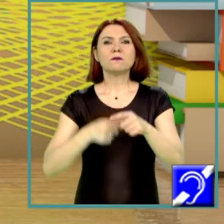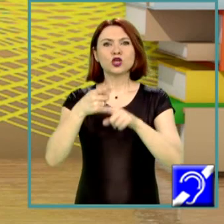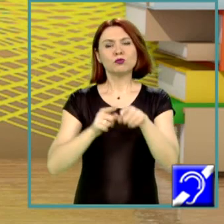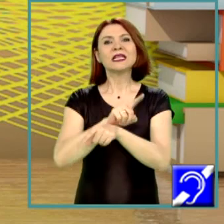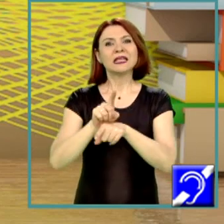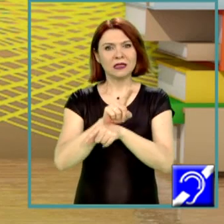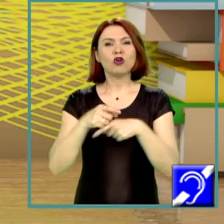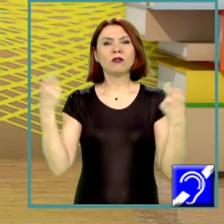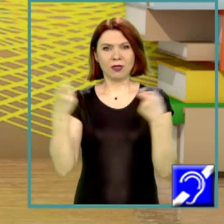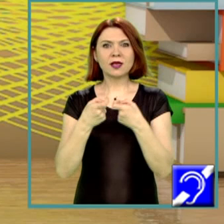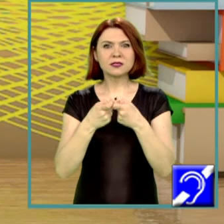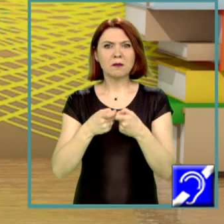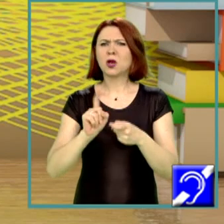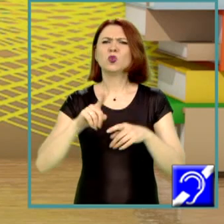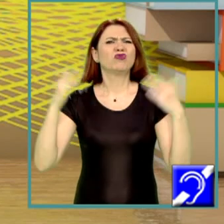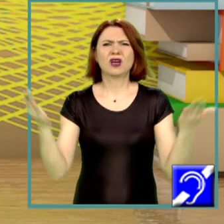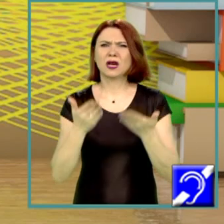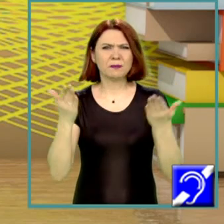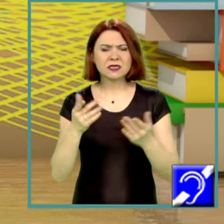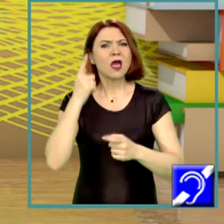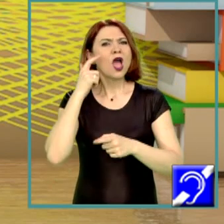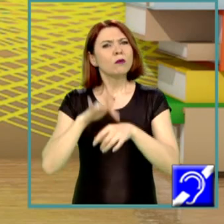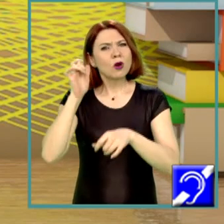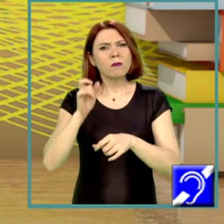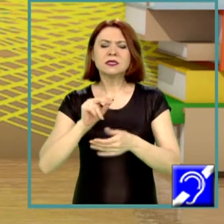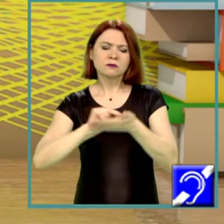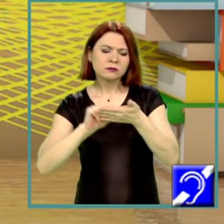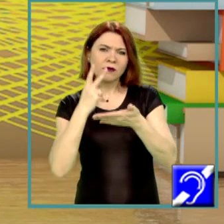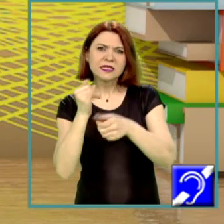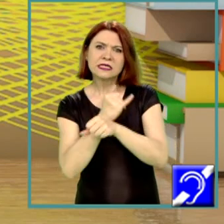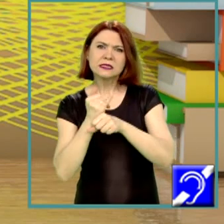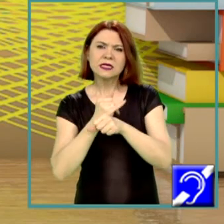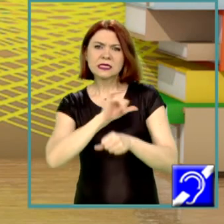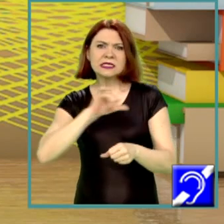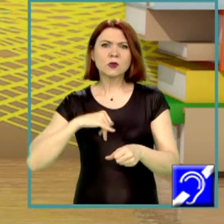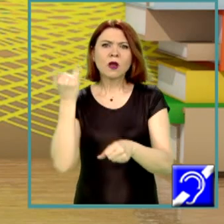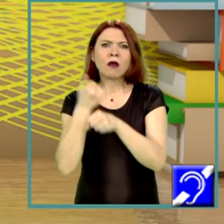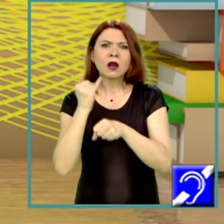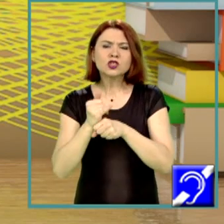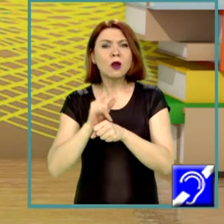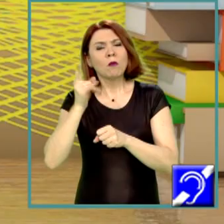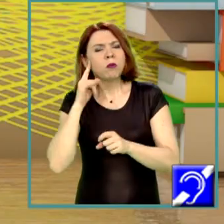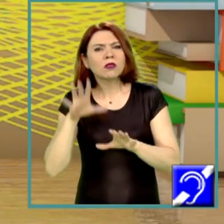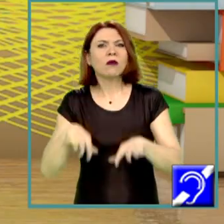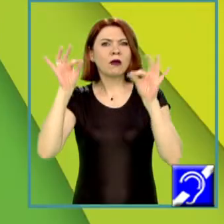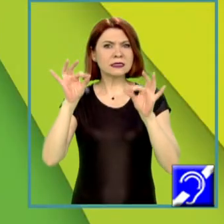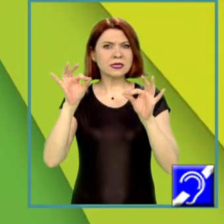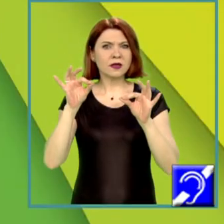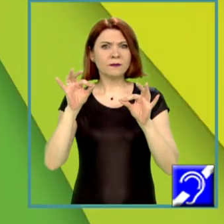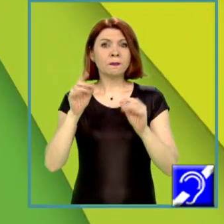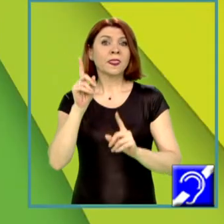de oră de examen nu vă grăbiți încet pot să corectati singuri greșelile pe care îl ați putea identifica